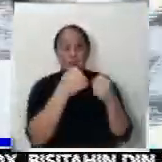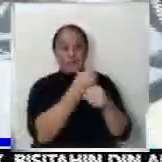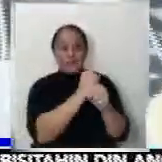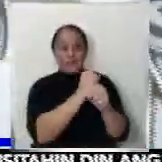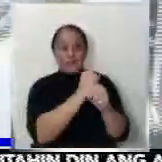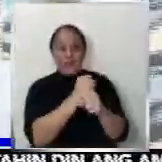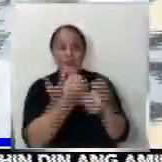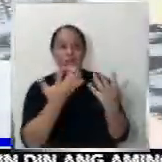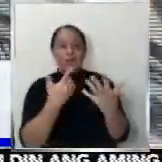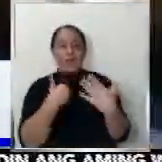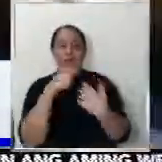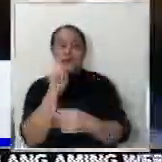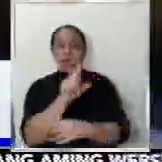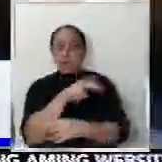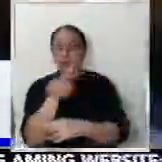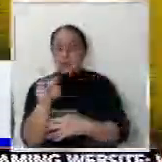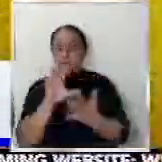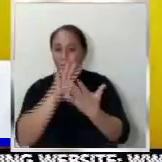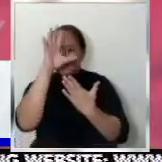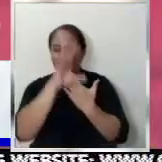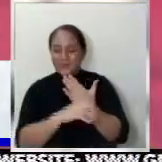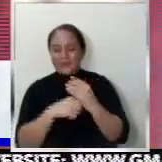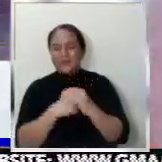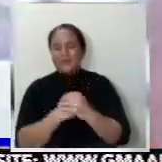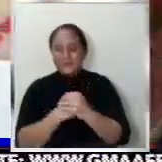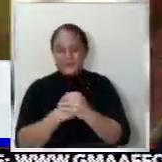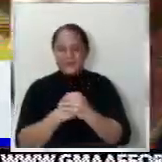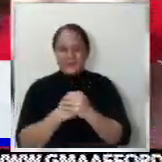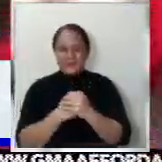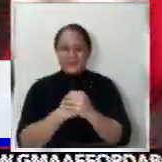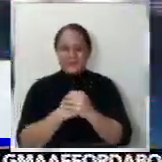mga 2022 calendars.